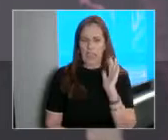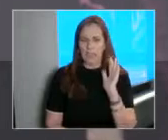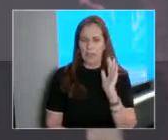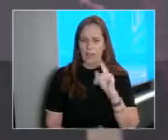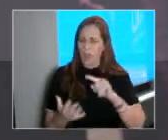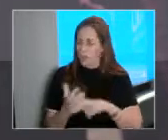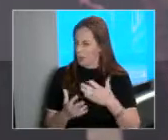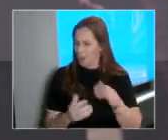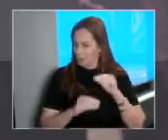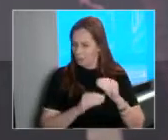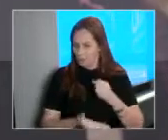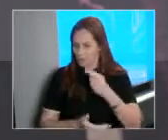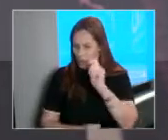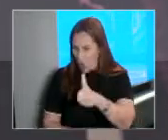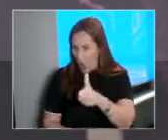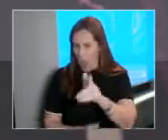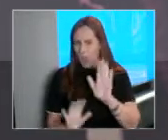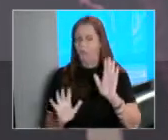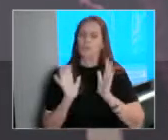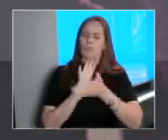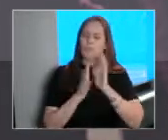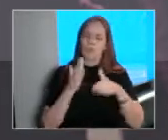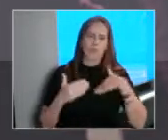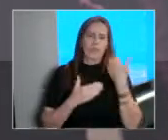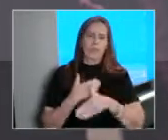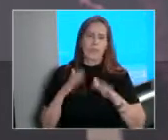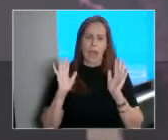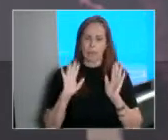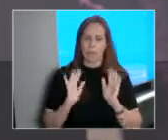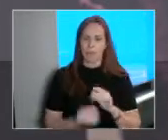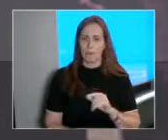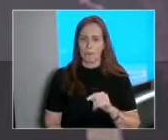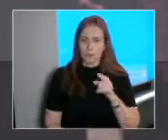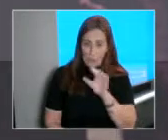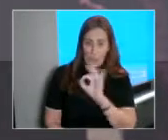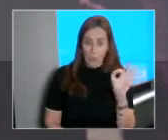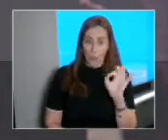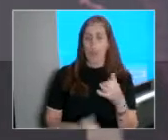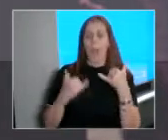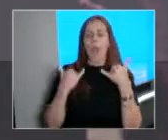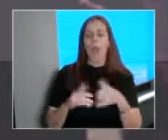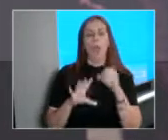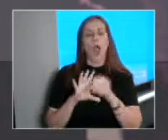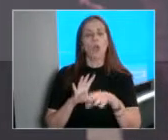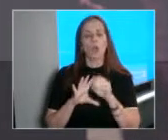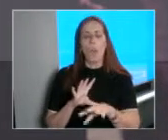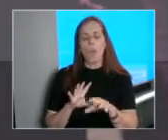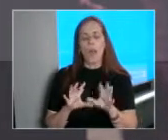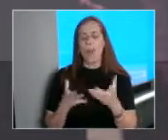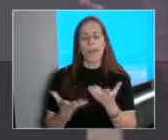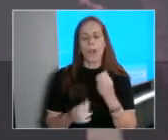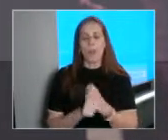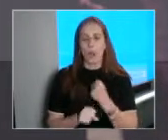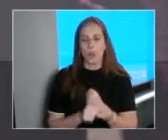והמטרה שלי היא להעביר את הכסף, לראות שהכסף הגיע ליהודו, ובזה אני תורם וזה מצוין. היום הפילנטרופיה, בדומה למה שהוא עשה